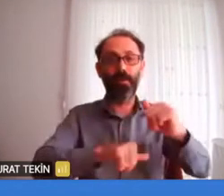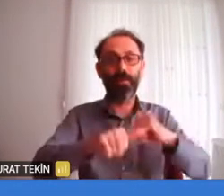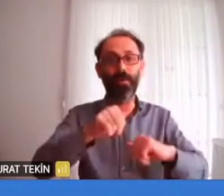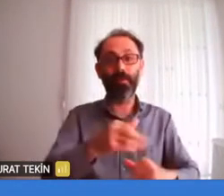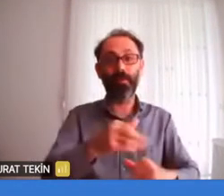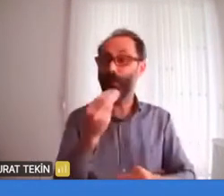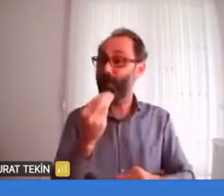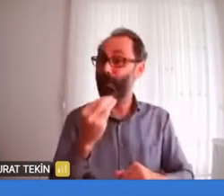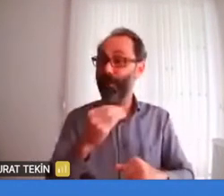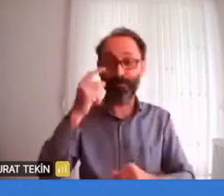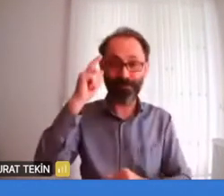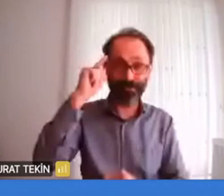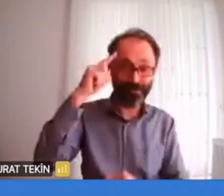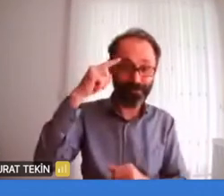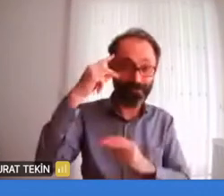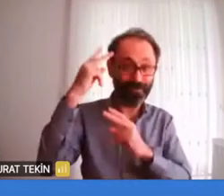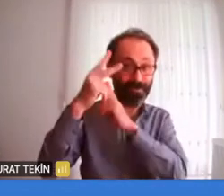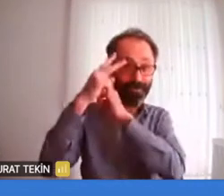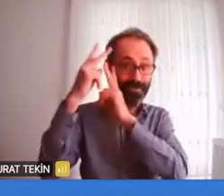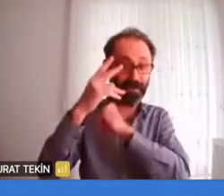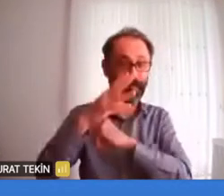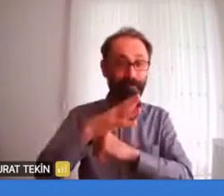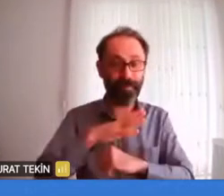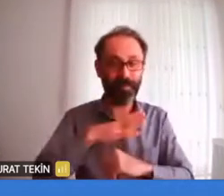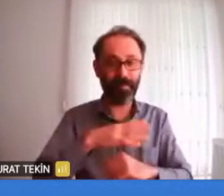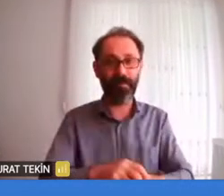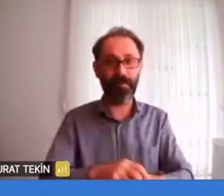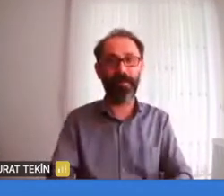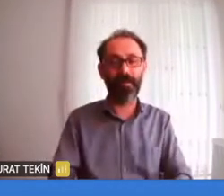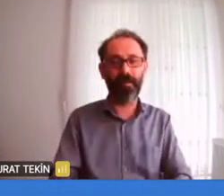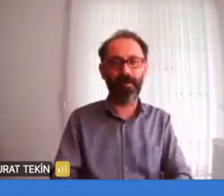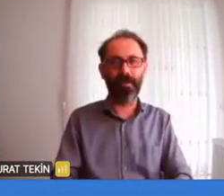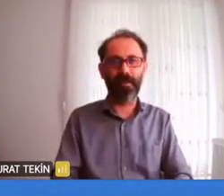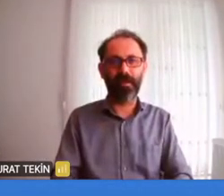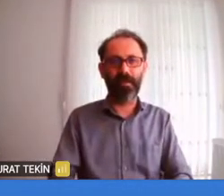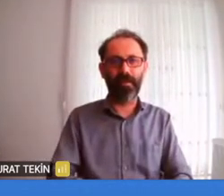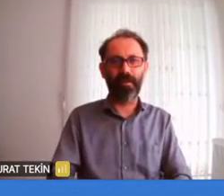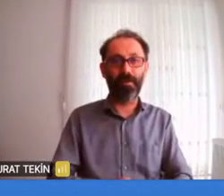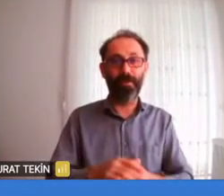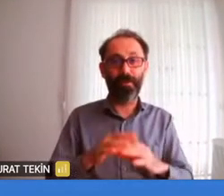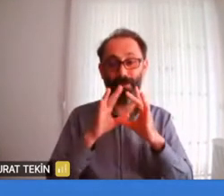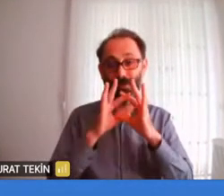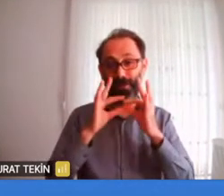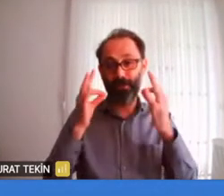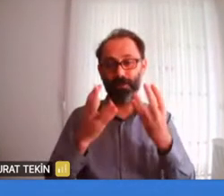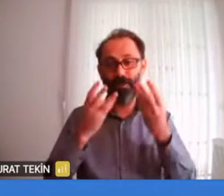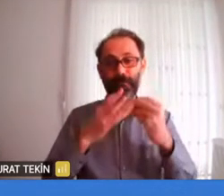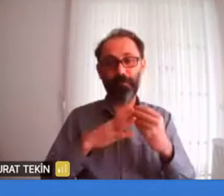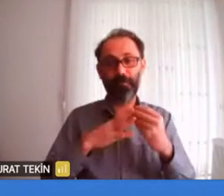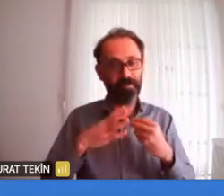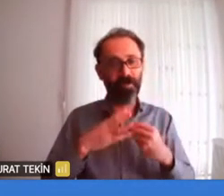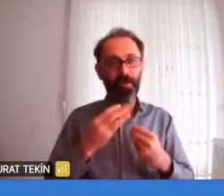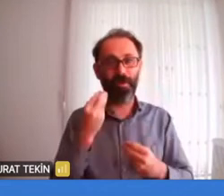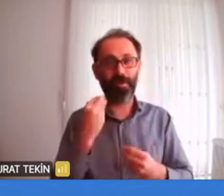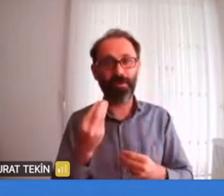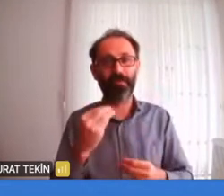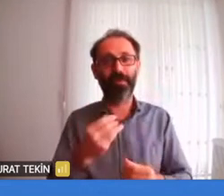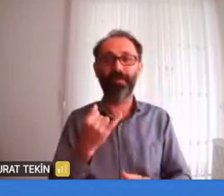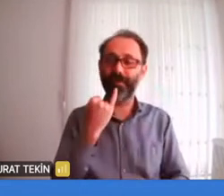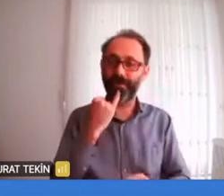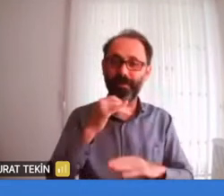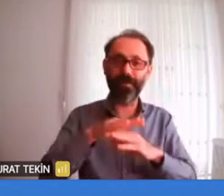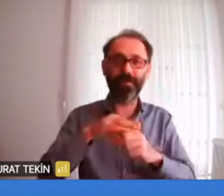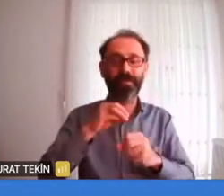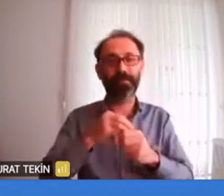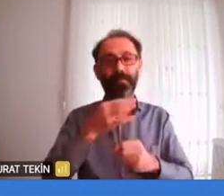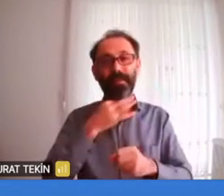güzel düşünceleriniz var. Umarım bunların hepsini hayata geçirirsiniz. Ve ben çok mutlu oldum bunları duyunca. Çok güzel bir planlama yapmışsınız gerçekten.